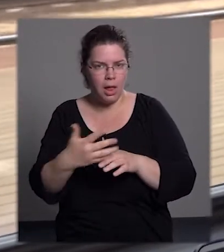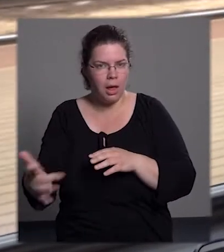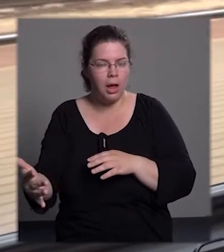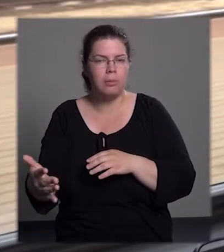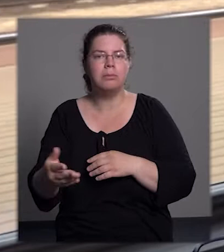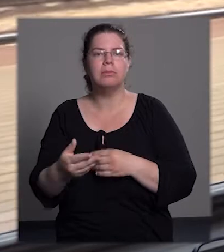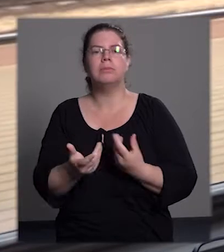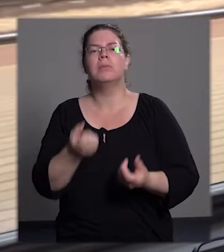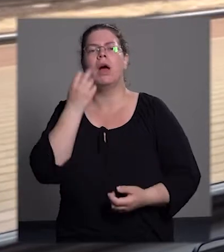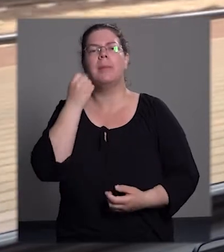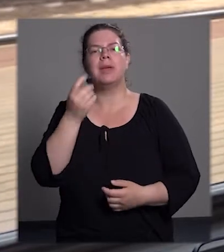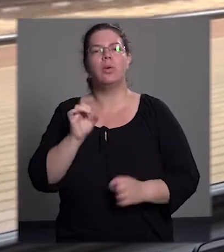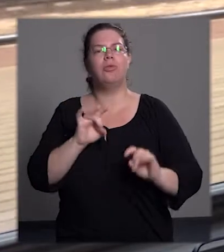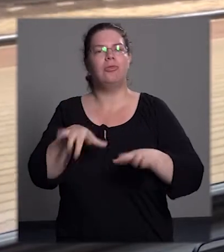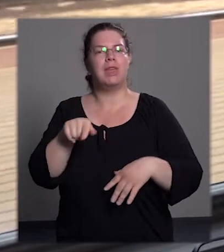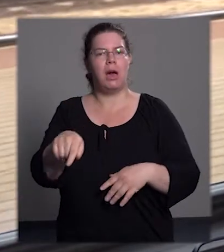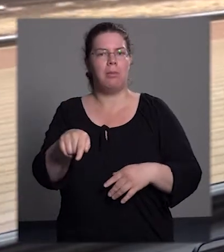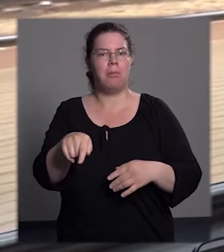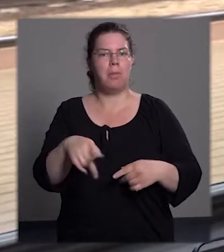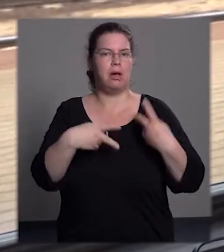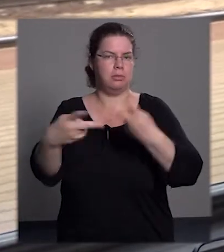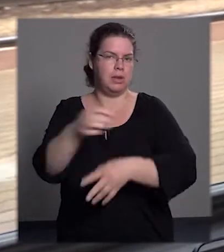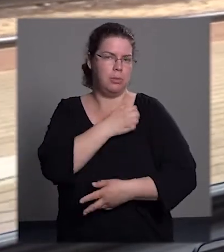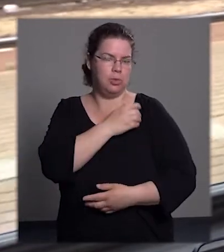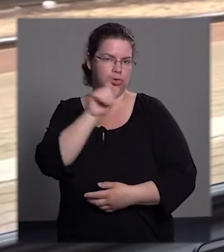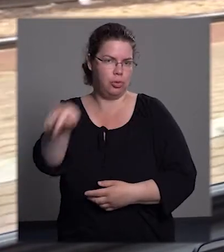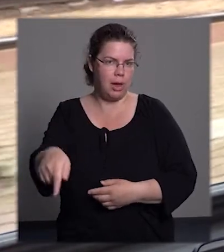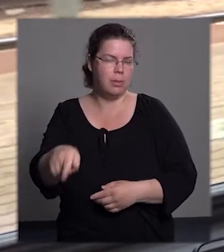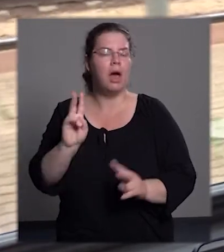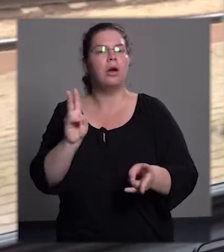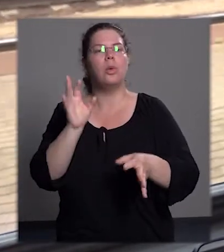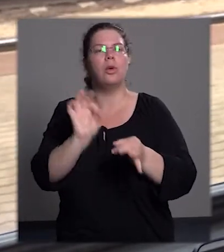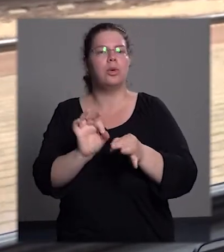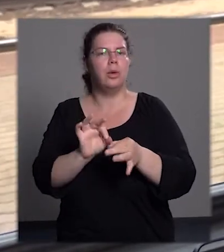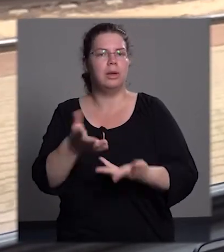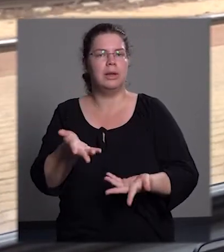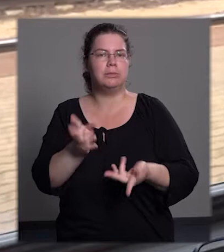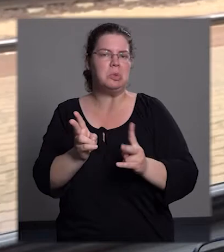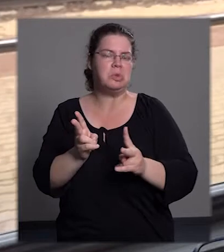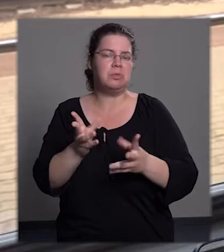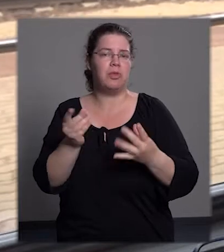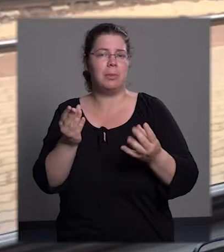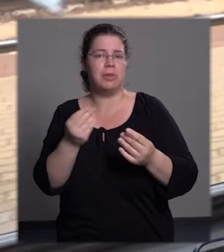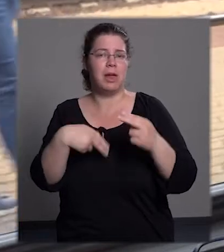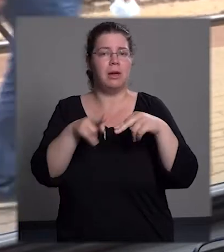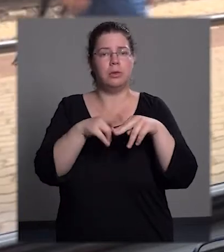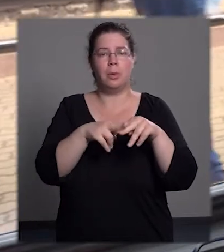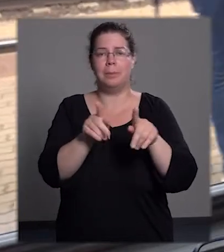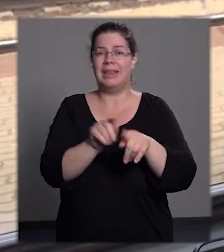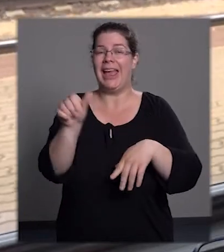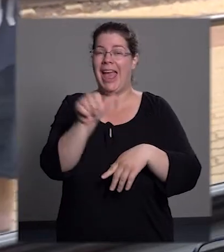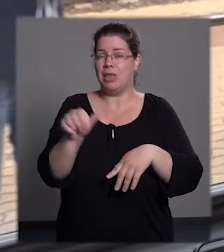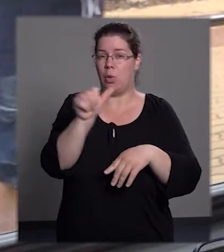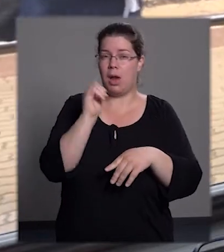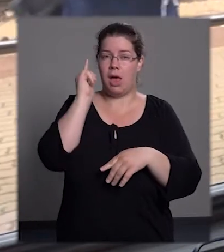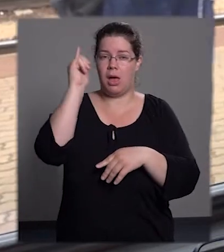Amikor a fiamat vittem be az iskolába, akkor történt az meg, hogy én valamint több mint 1 órát utaztam a gyerekkel reggel, hogy